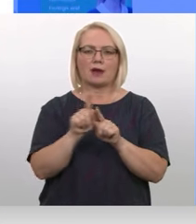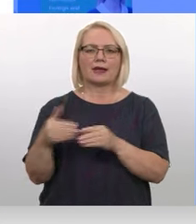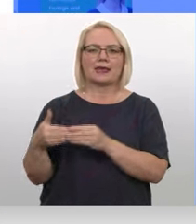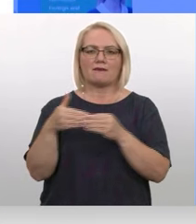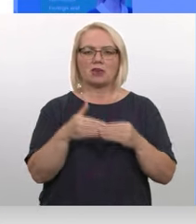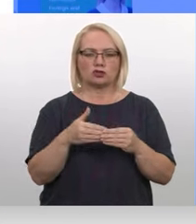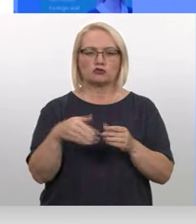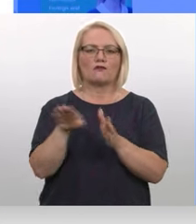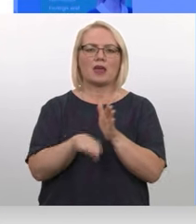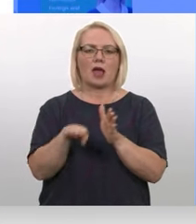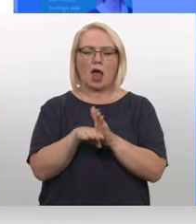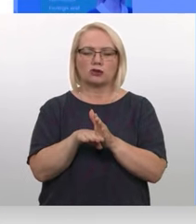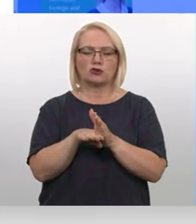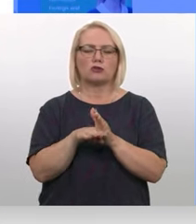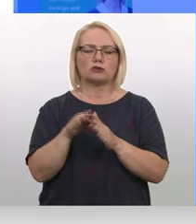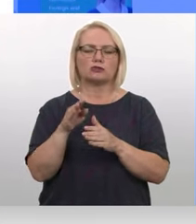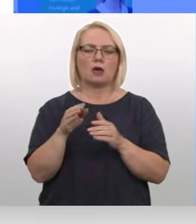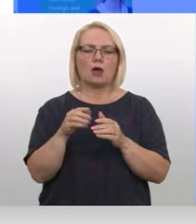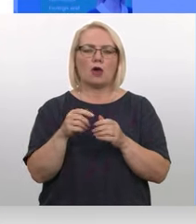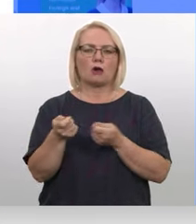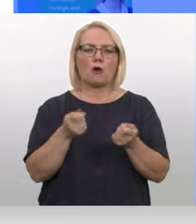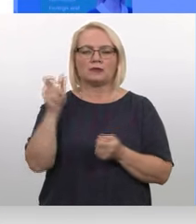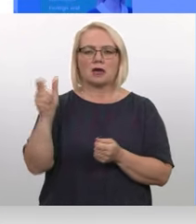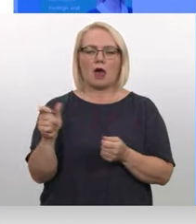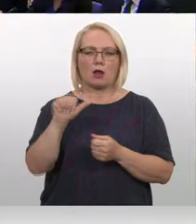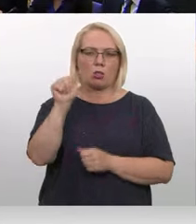un vienkāršošanas komisāra lomu.